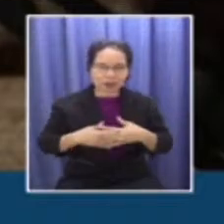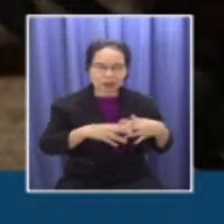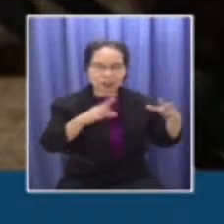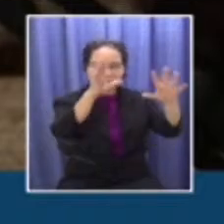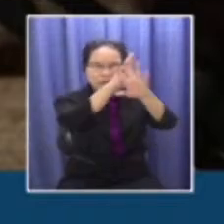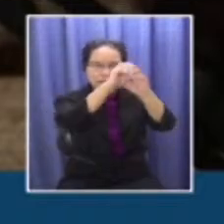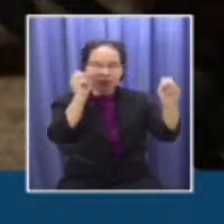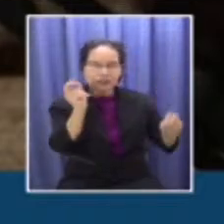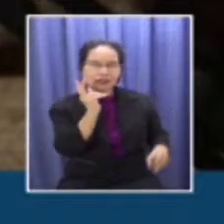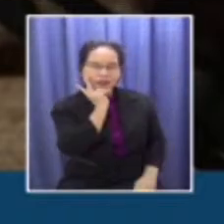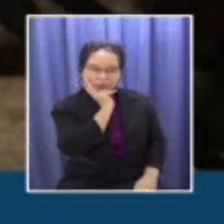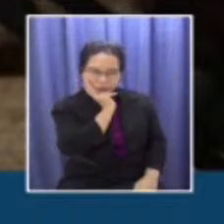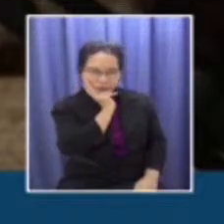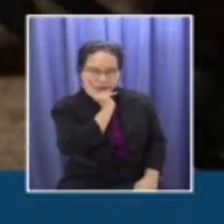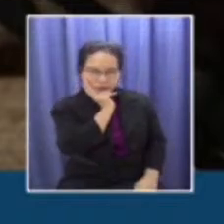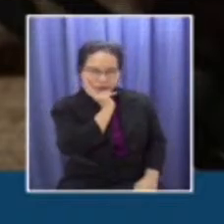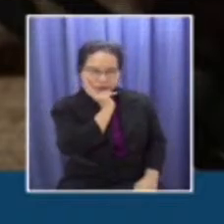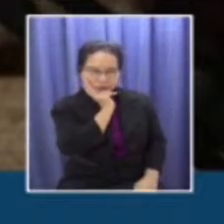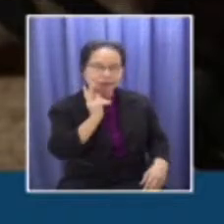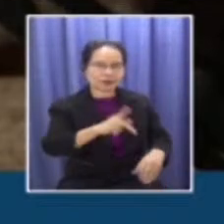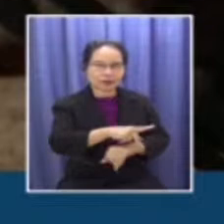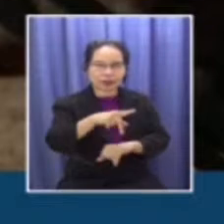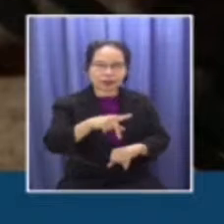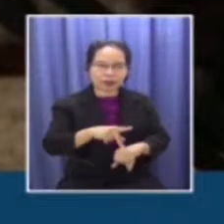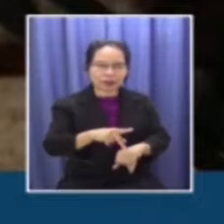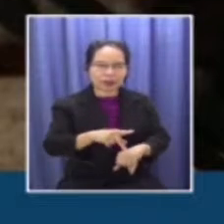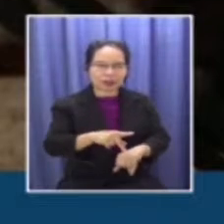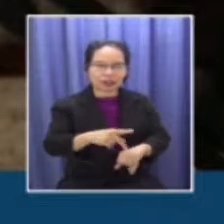Enipa wanom awe dibira kese